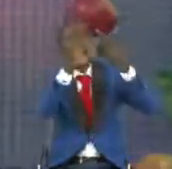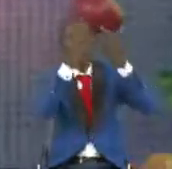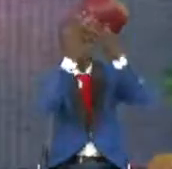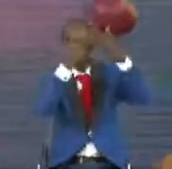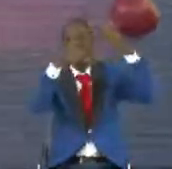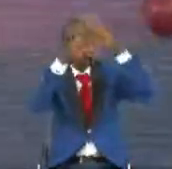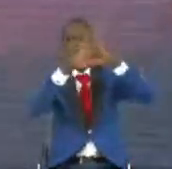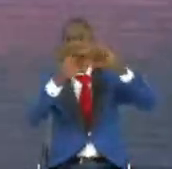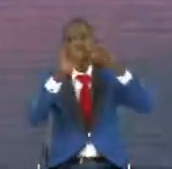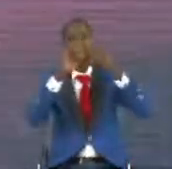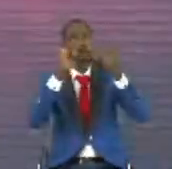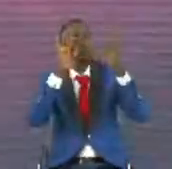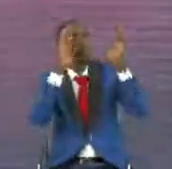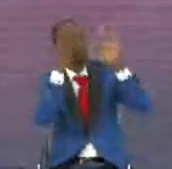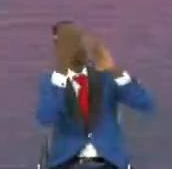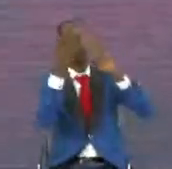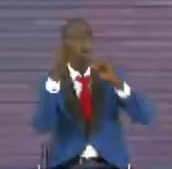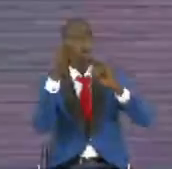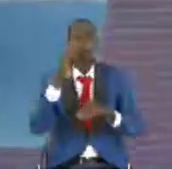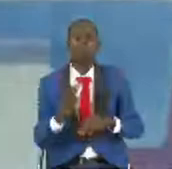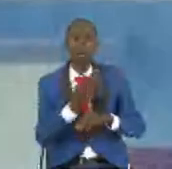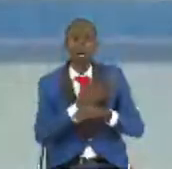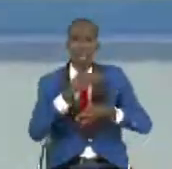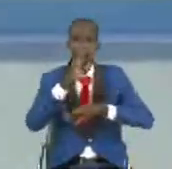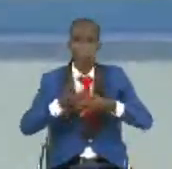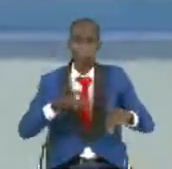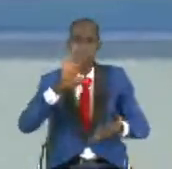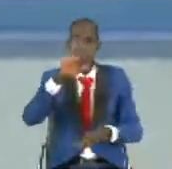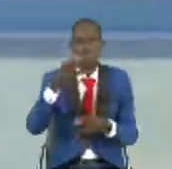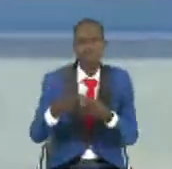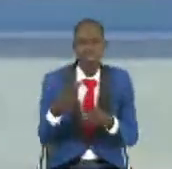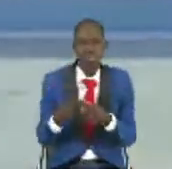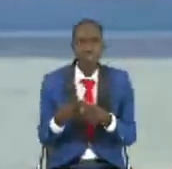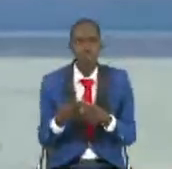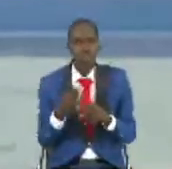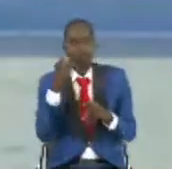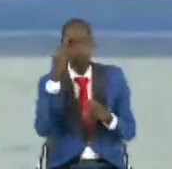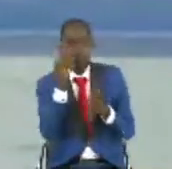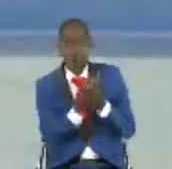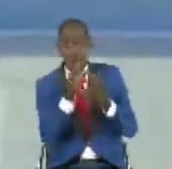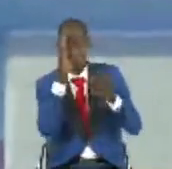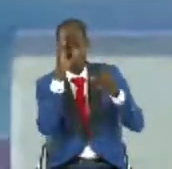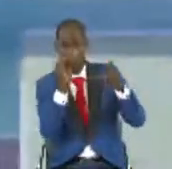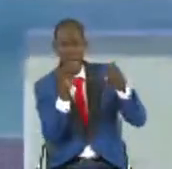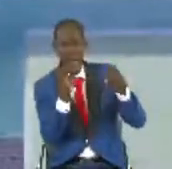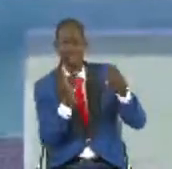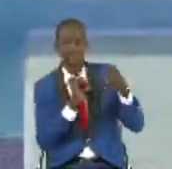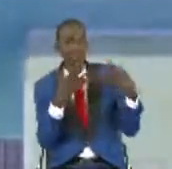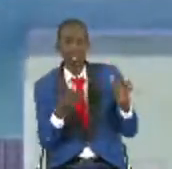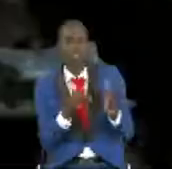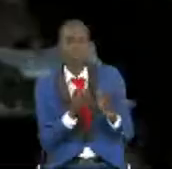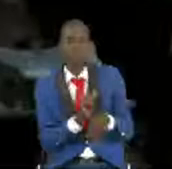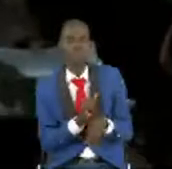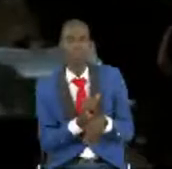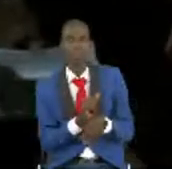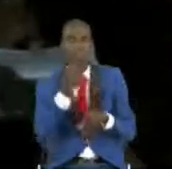la présence de Dieu. Et il a mentionné ton nom. Il a dit, pour cet homme, j'ai tout accompli.